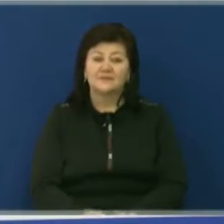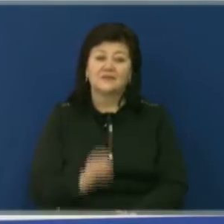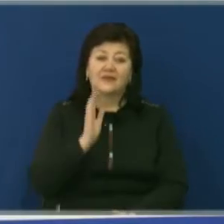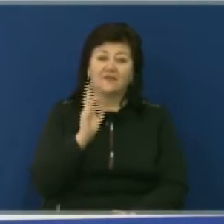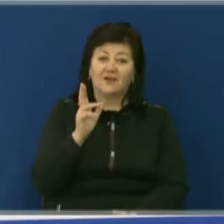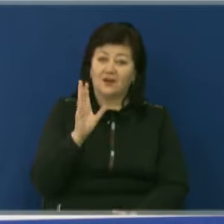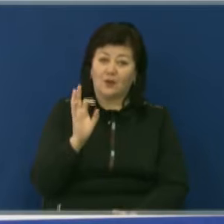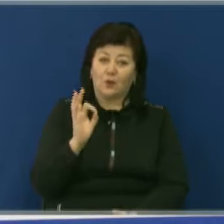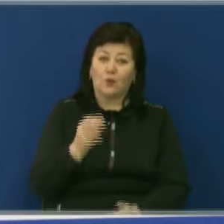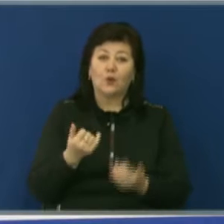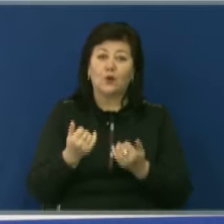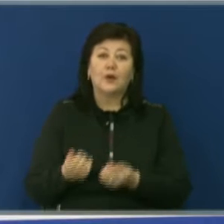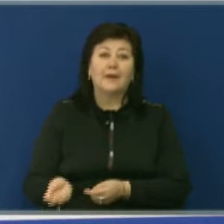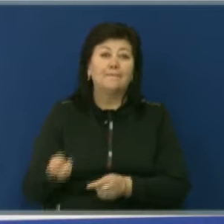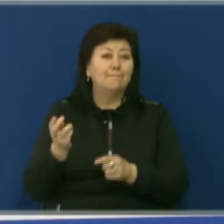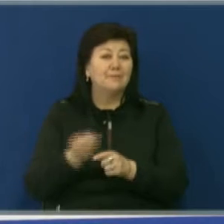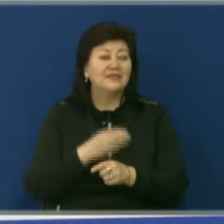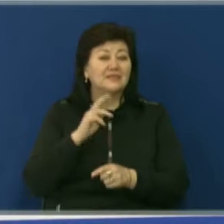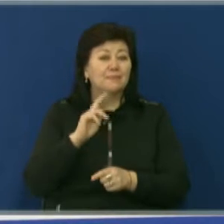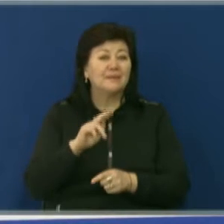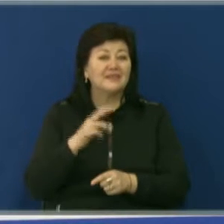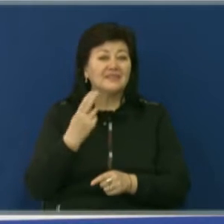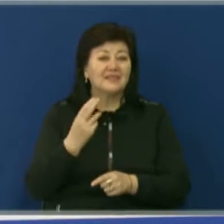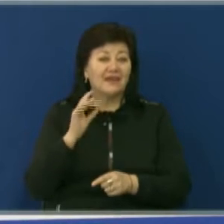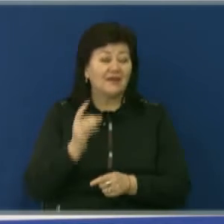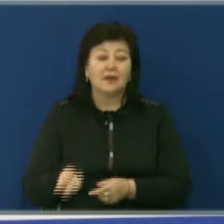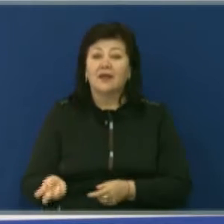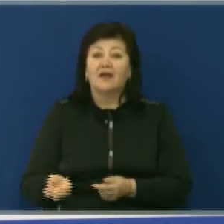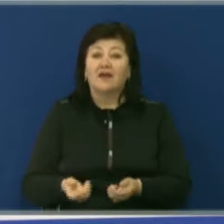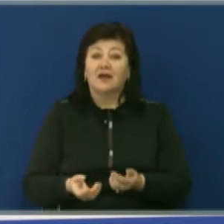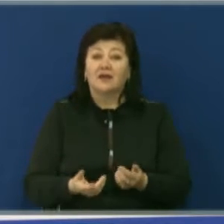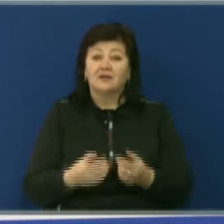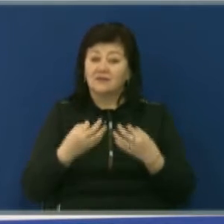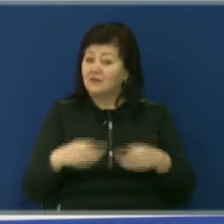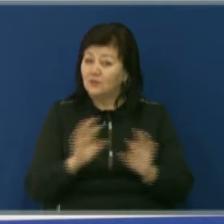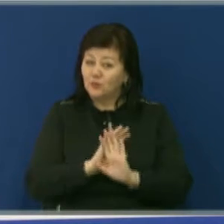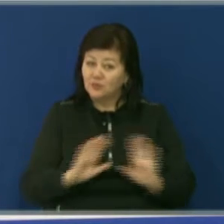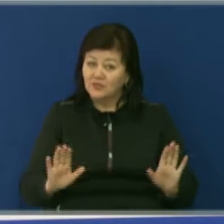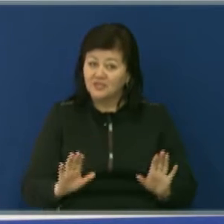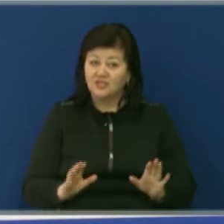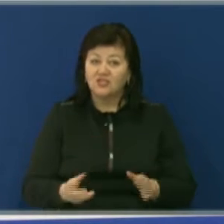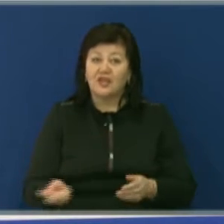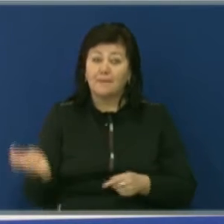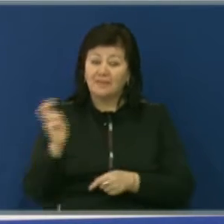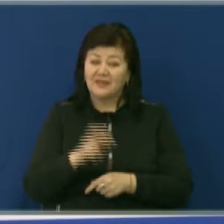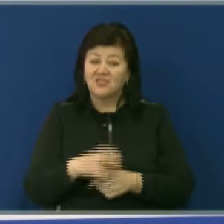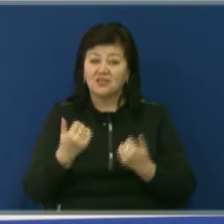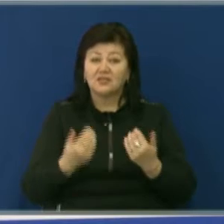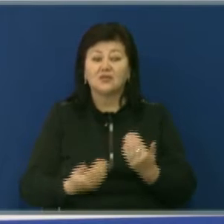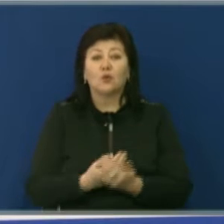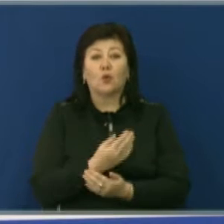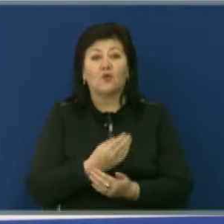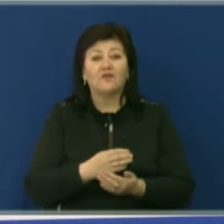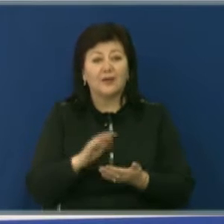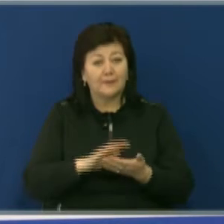Шығыс Қазақстанға ПТР-сіз кіргізбейді. Облыс аумағында санитарлық бекеттер орнатылды. Облыстың бас санитарлық дәрігерінің жаңа қаулысына